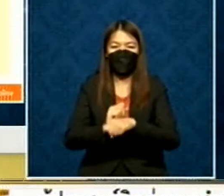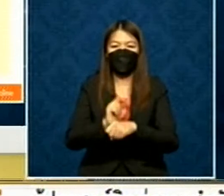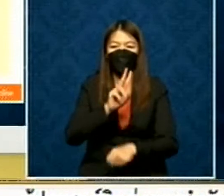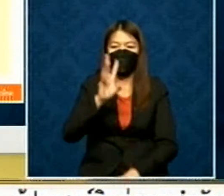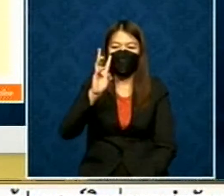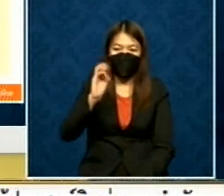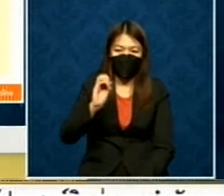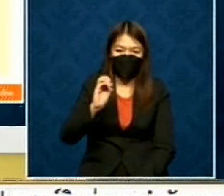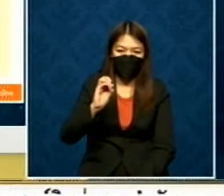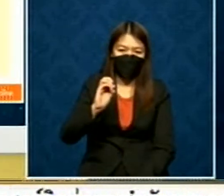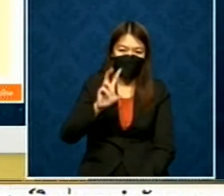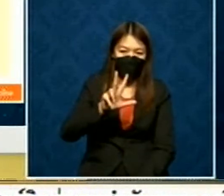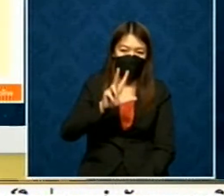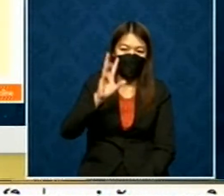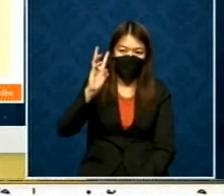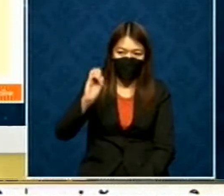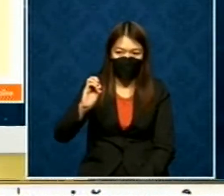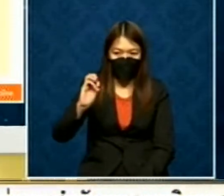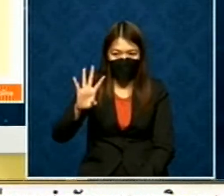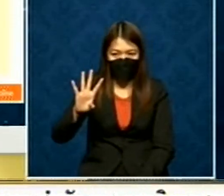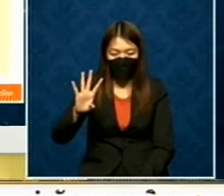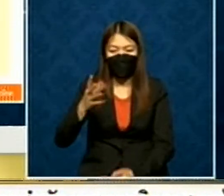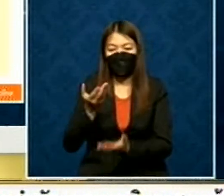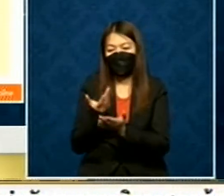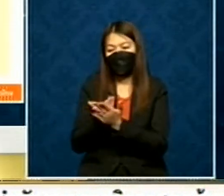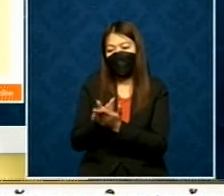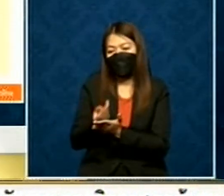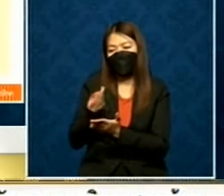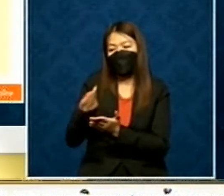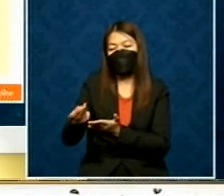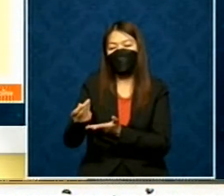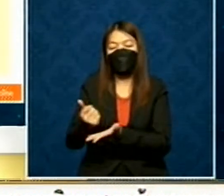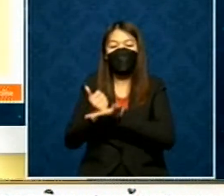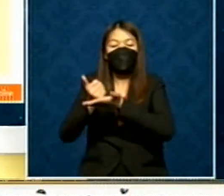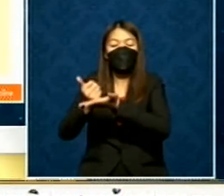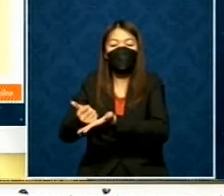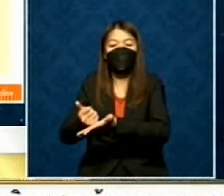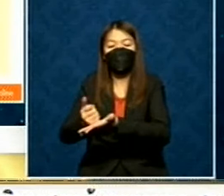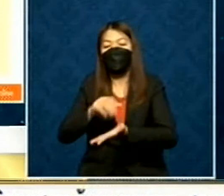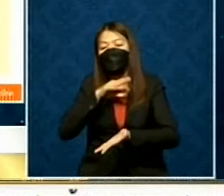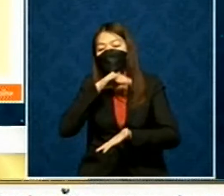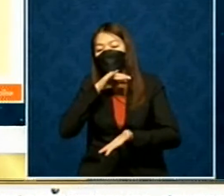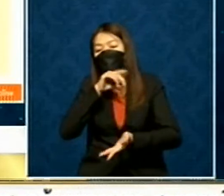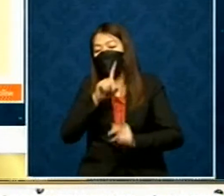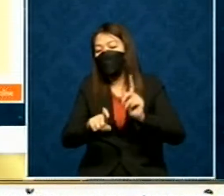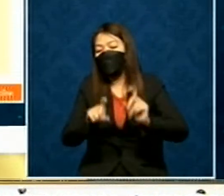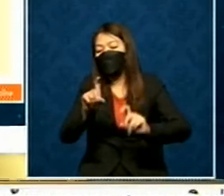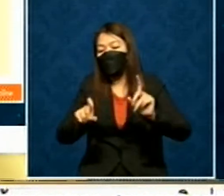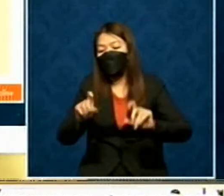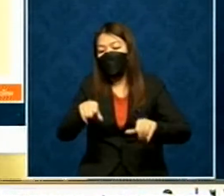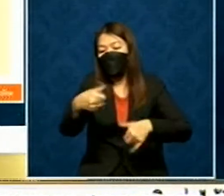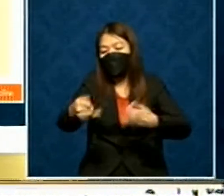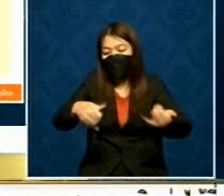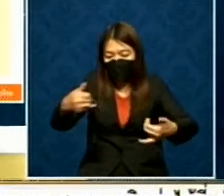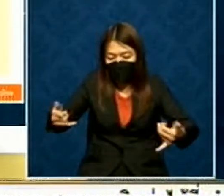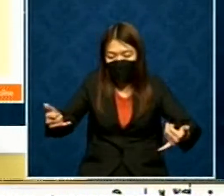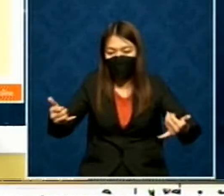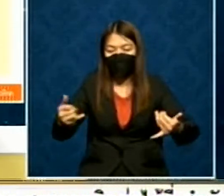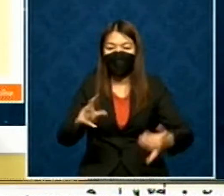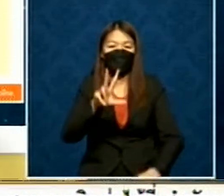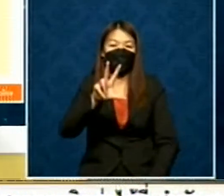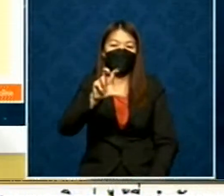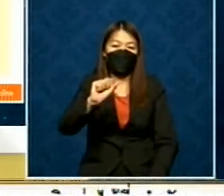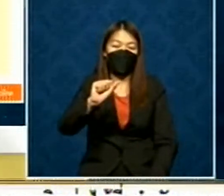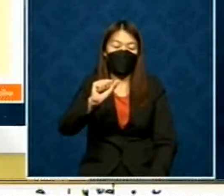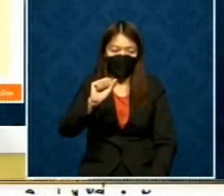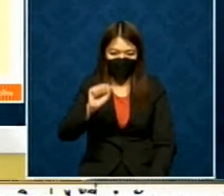ชดเชยทำลายหมูไป 3 ครั้ง รวมเป็เงิน 1,000 ล้านบาท ทำลายหมูไป 3 แสนตัวท่ประทานครั เรา